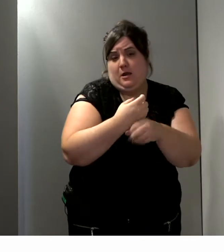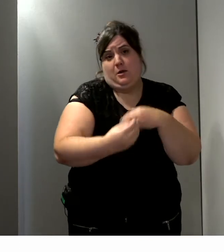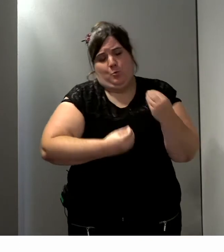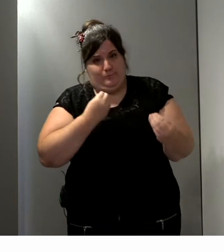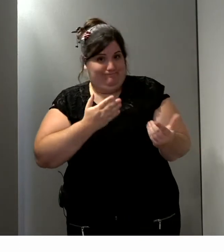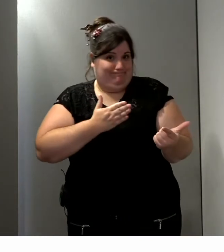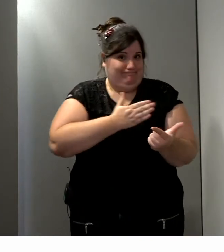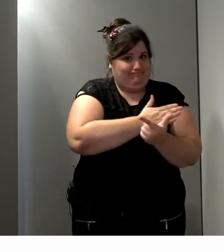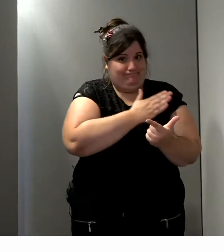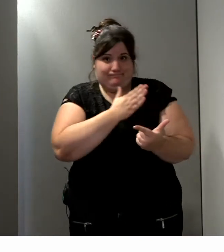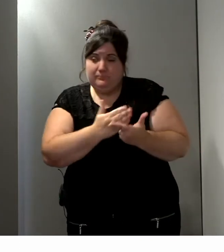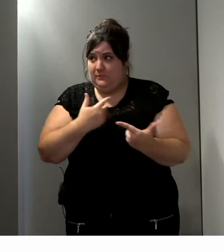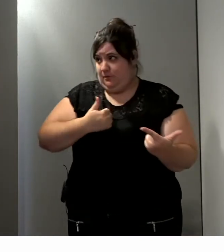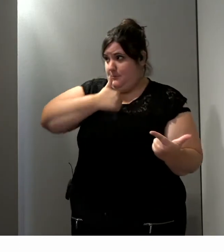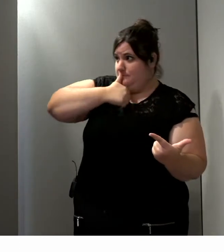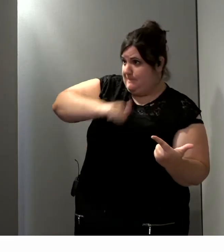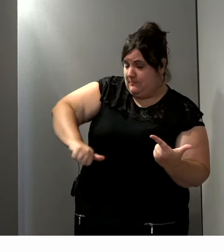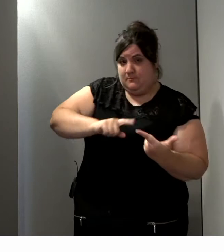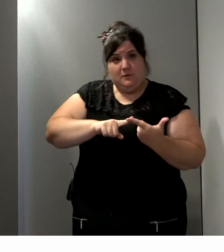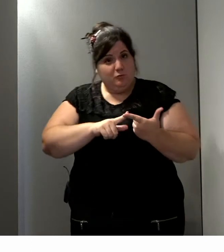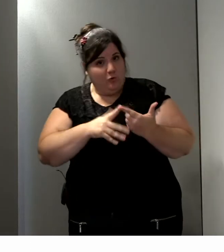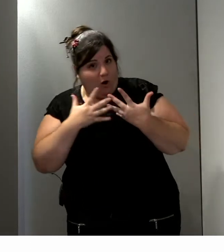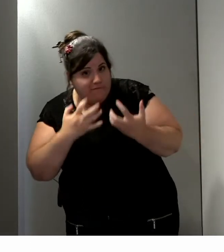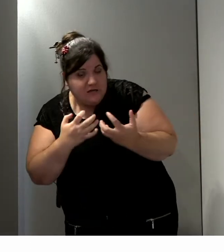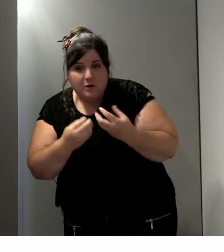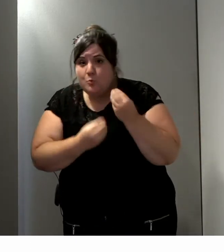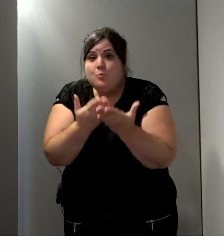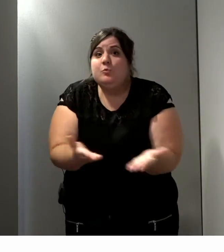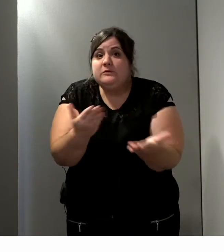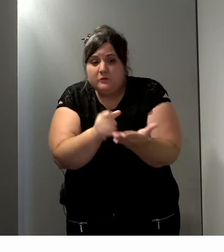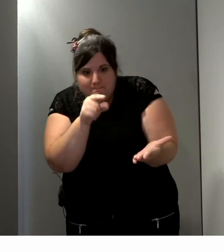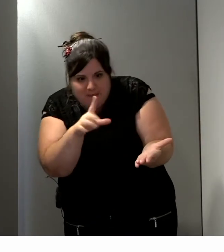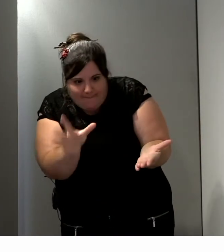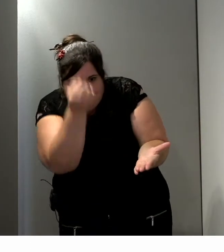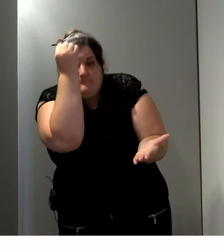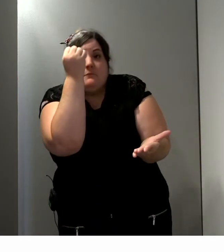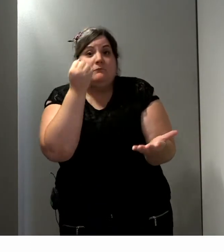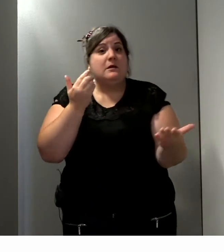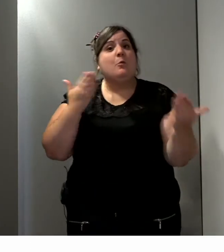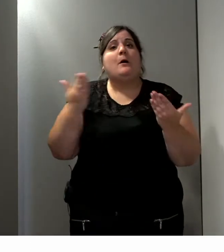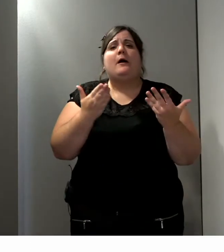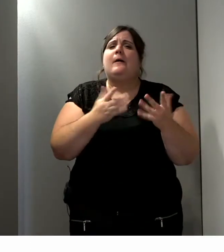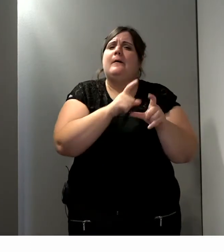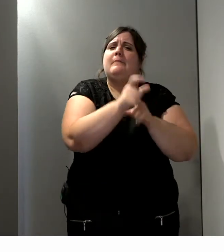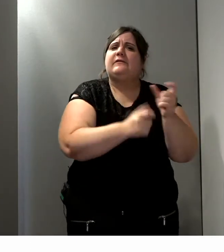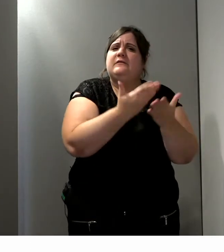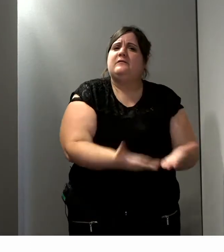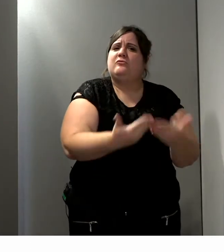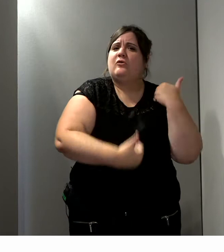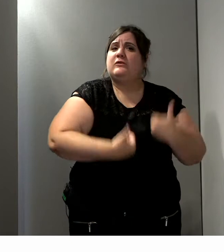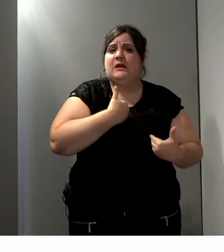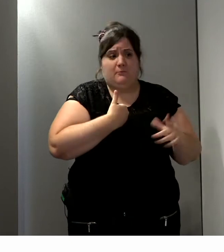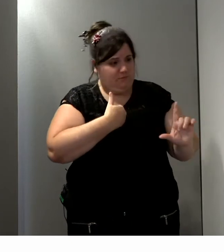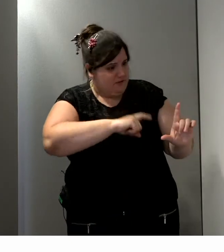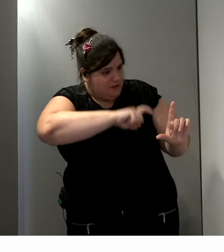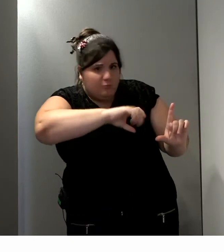par envie, par opportunité, n'est pas, contrairement à ce qu'on pourrait penser, différente que dans l'entrepreneuriat classique. Les faits générateurs,